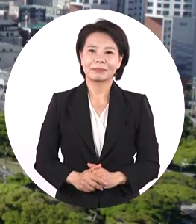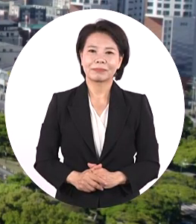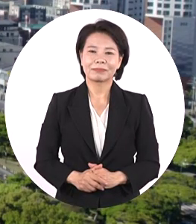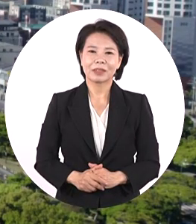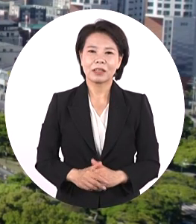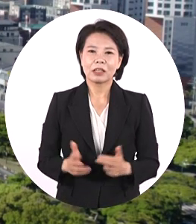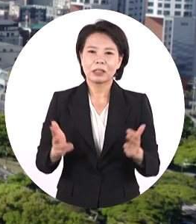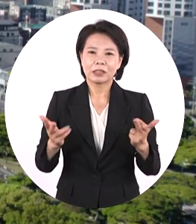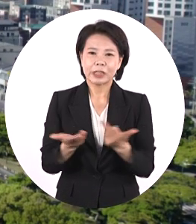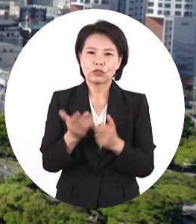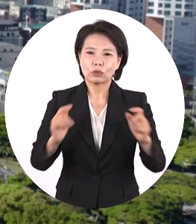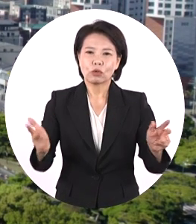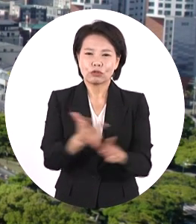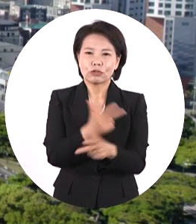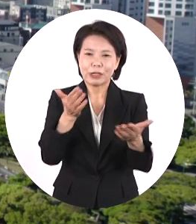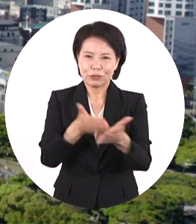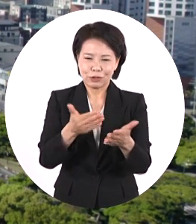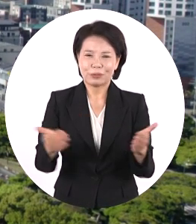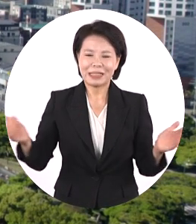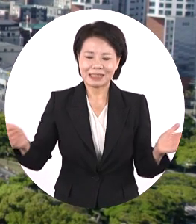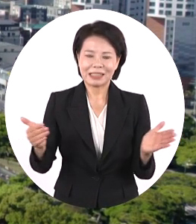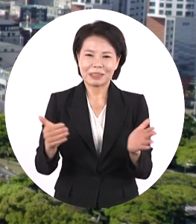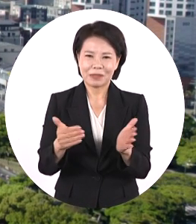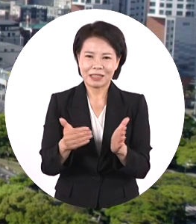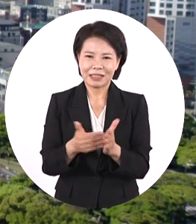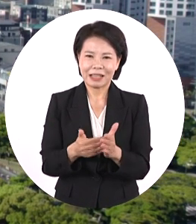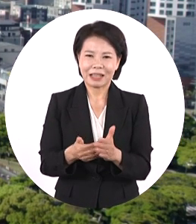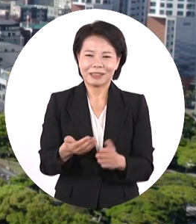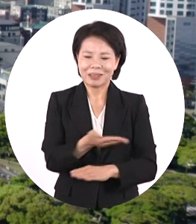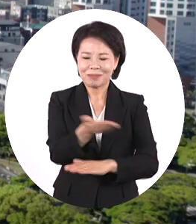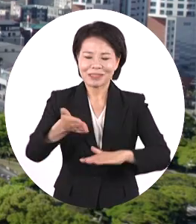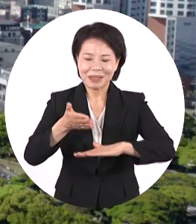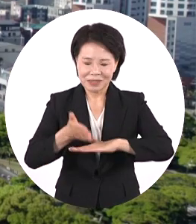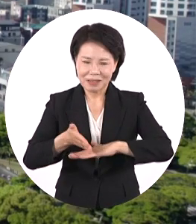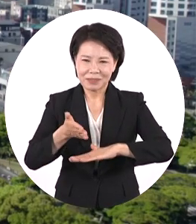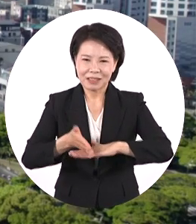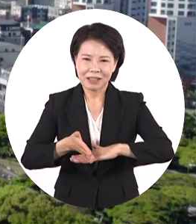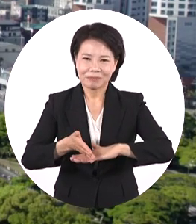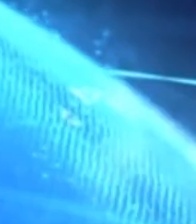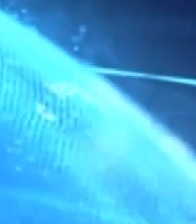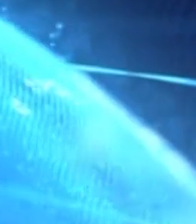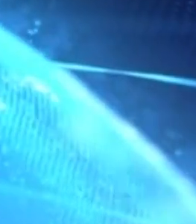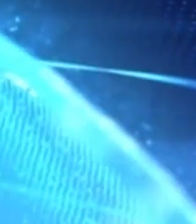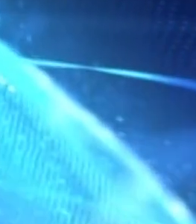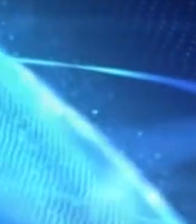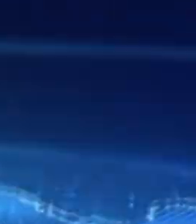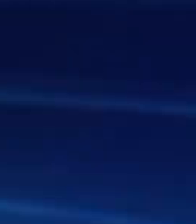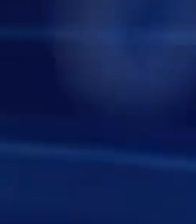지금까지 위클리 제주였습니다. 시청해주셔서 감사합니다.